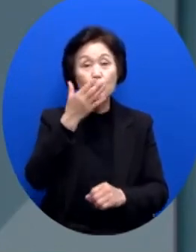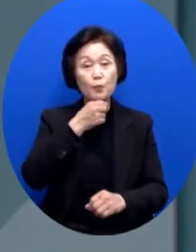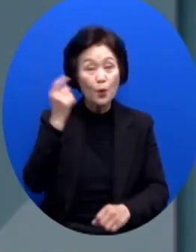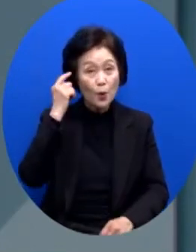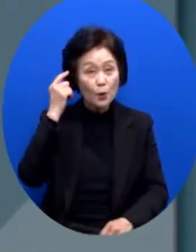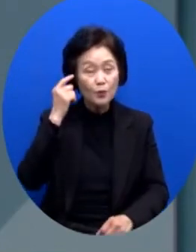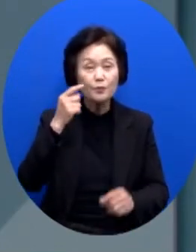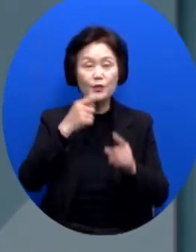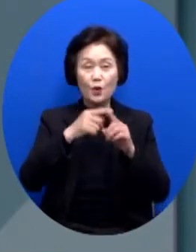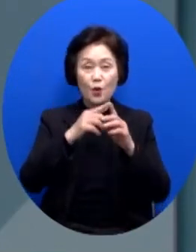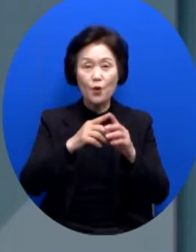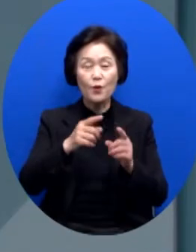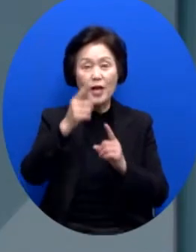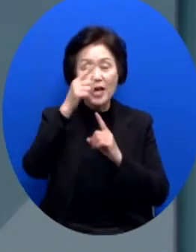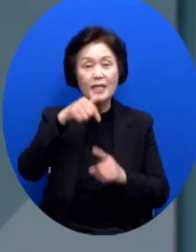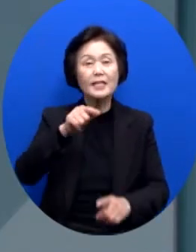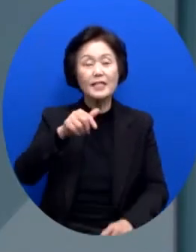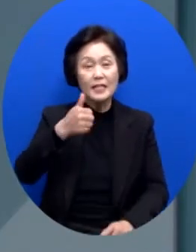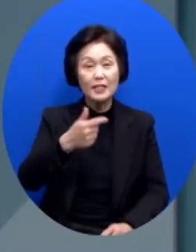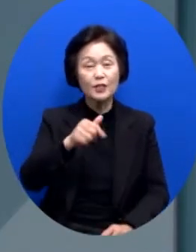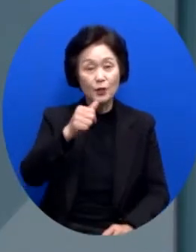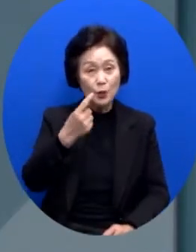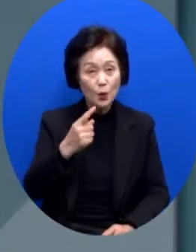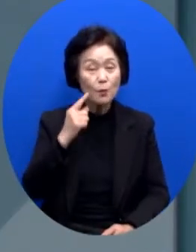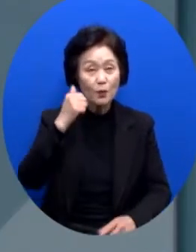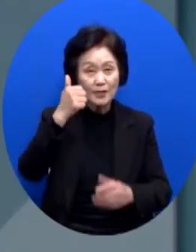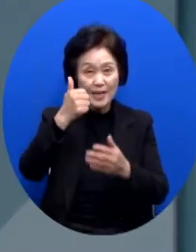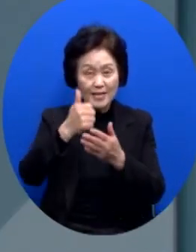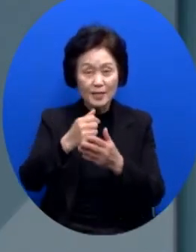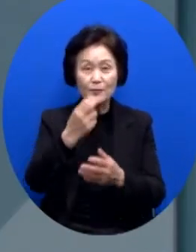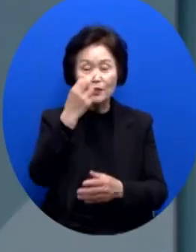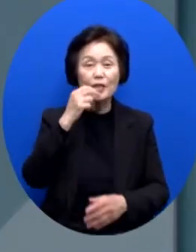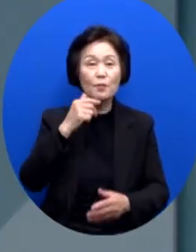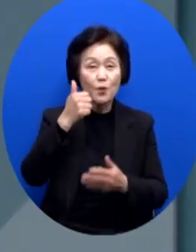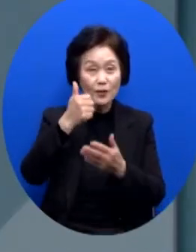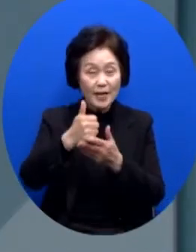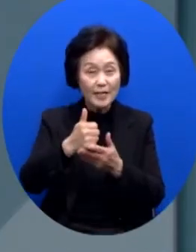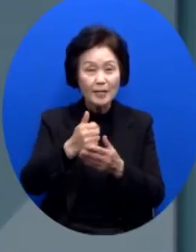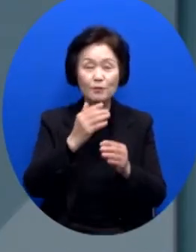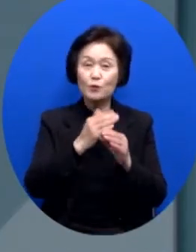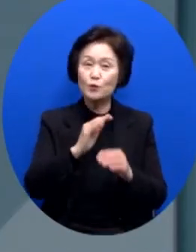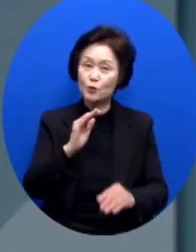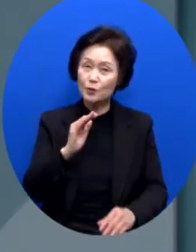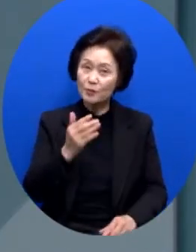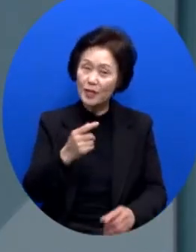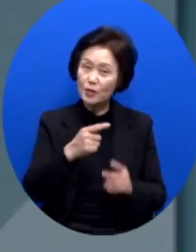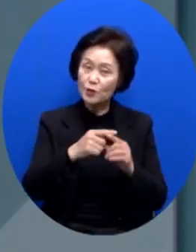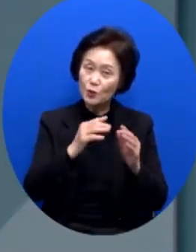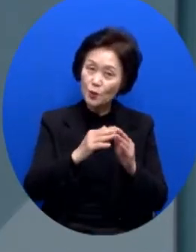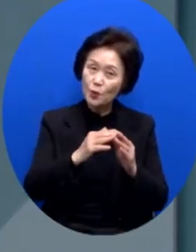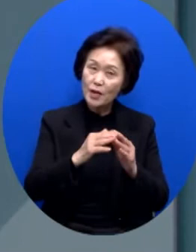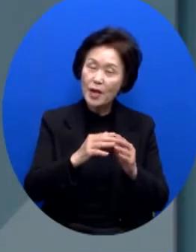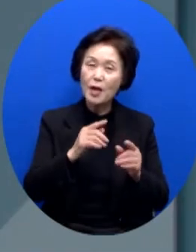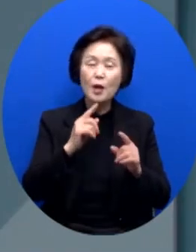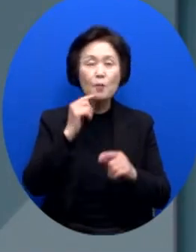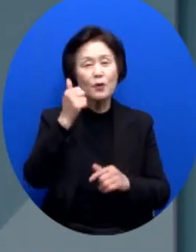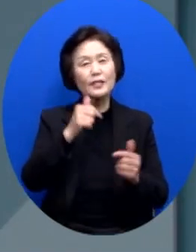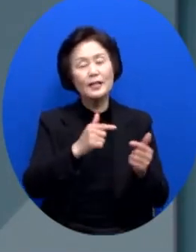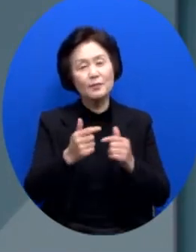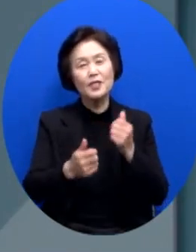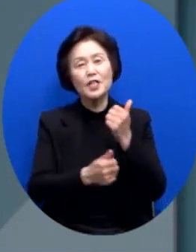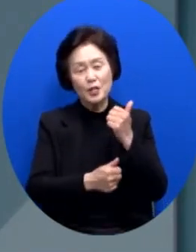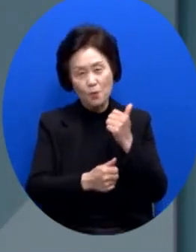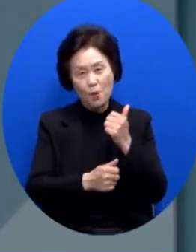목사님 이사장에 충성 교회 체험 t 목사님 그리고 대구에 중심되는 어 교회의 목사님들이 이 문으로 계시고